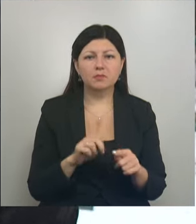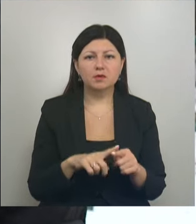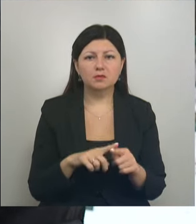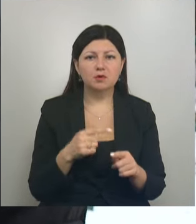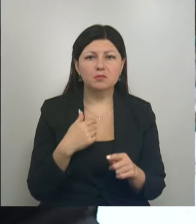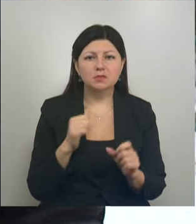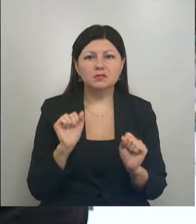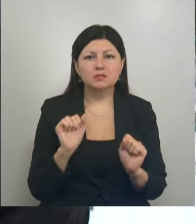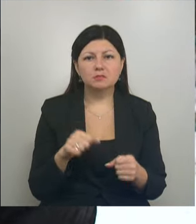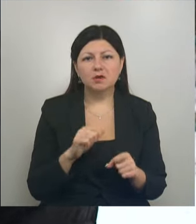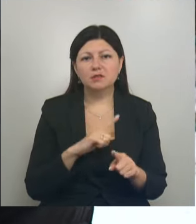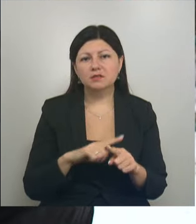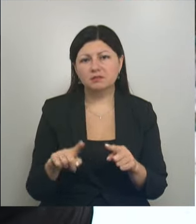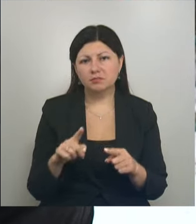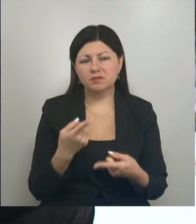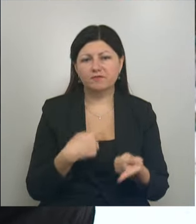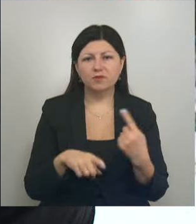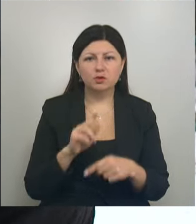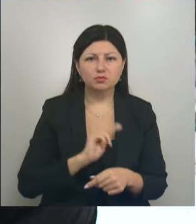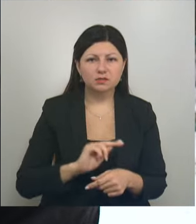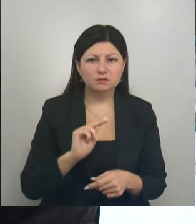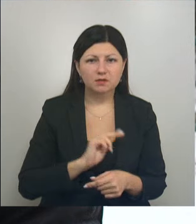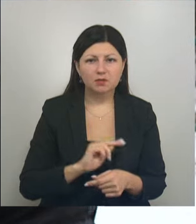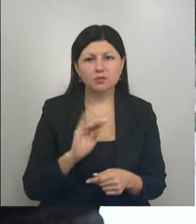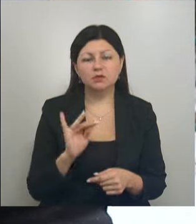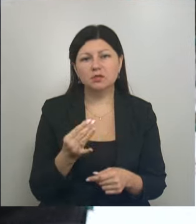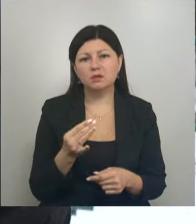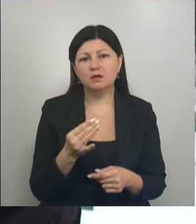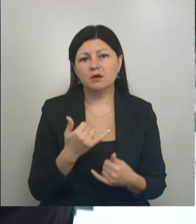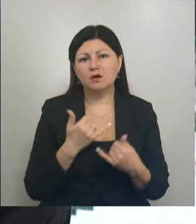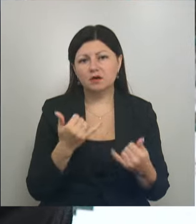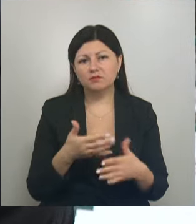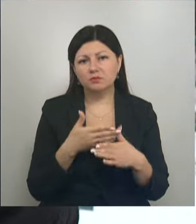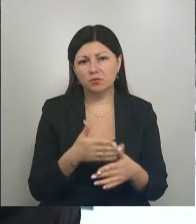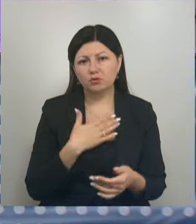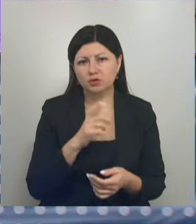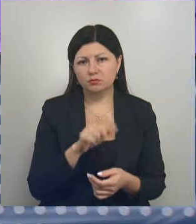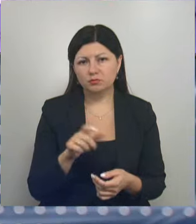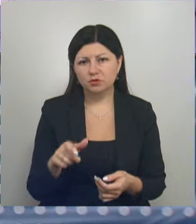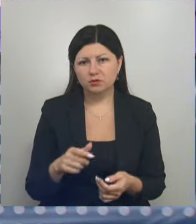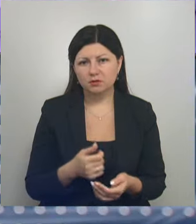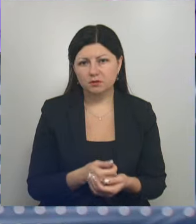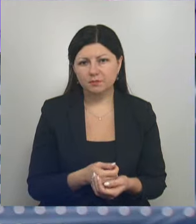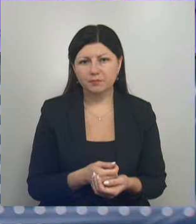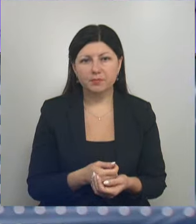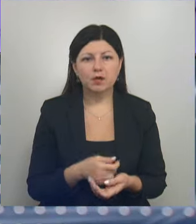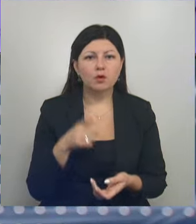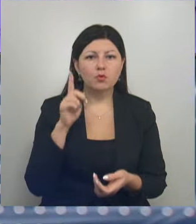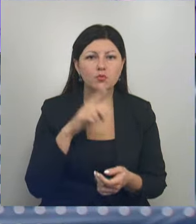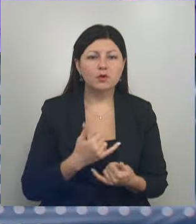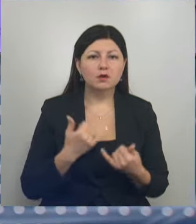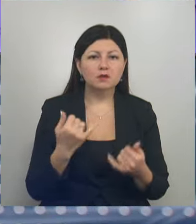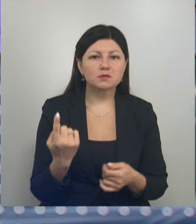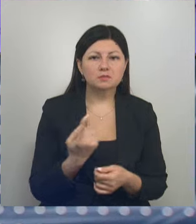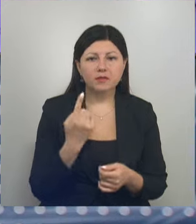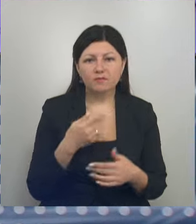мы смогли достаточно быстро вернуться к своей работе и оказывать помощь нашим жителям. Умение оказать